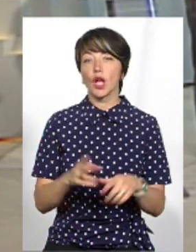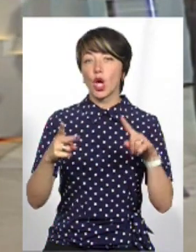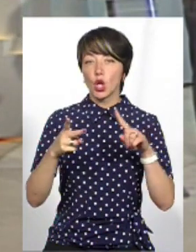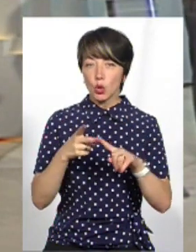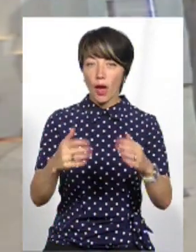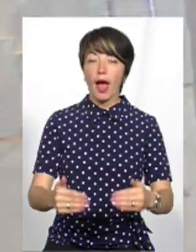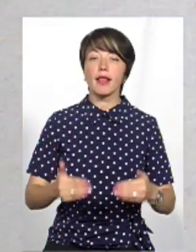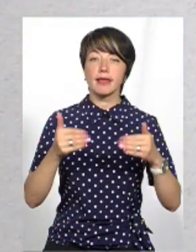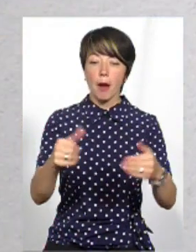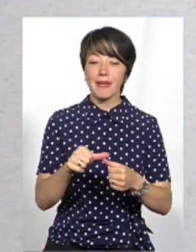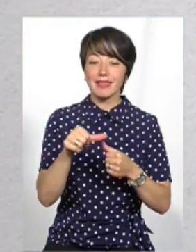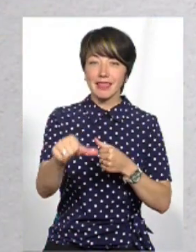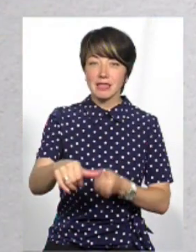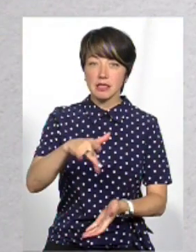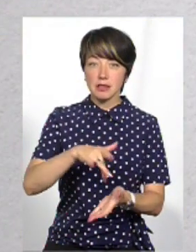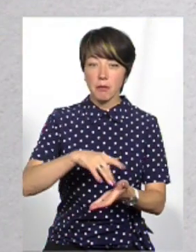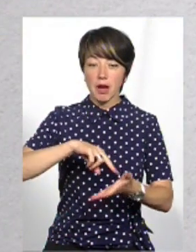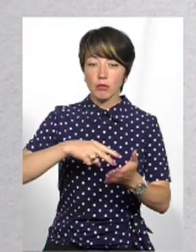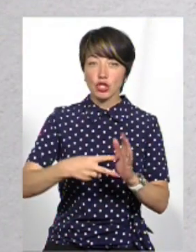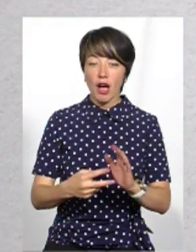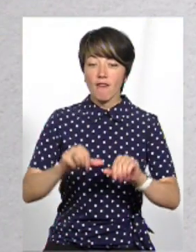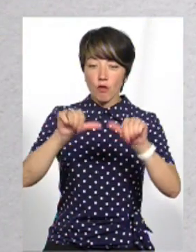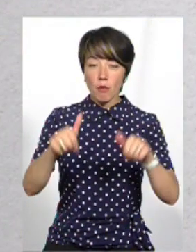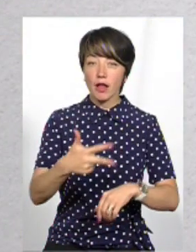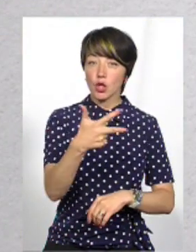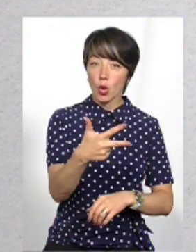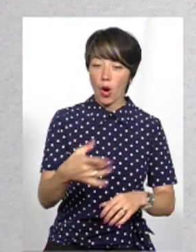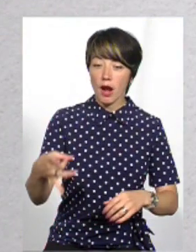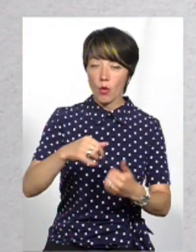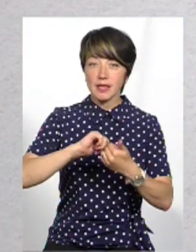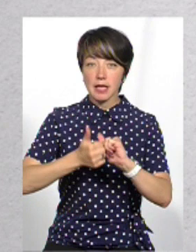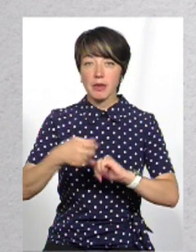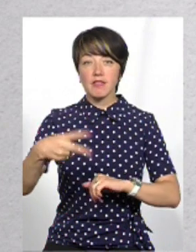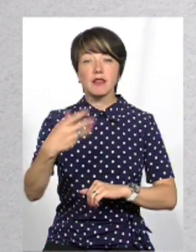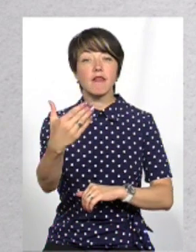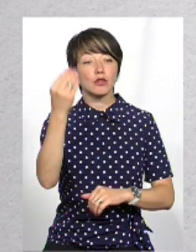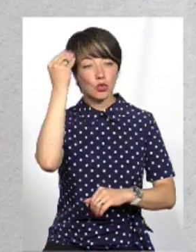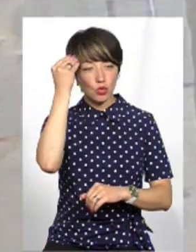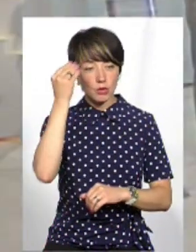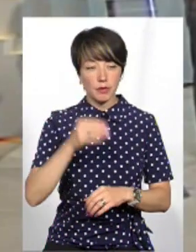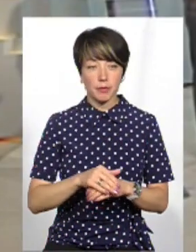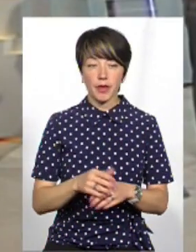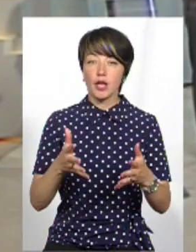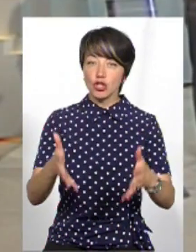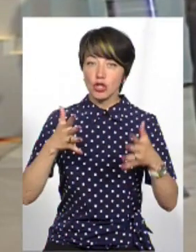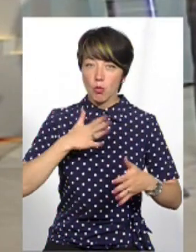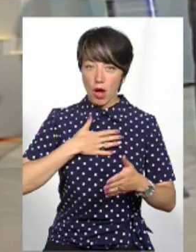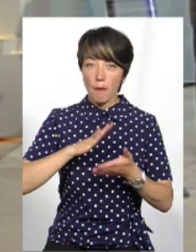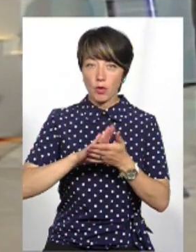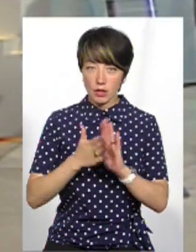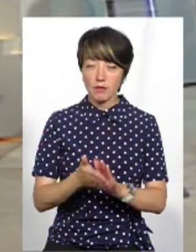Другий етап децентралізації передбачає формування в області 3 районів замість 20. Ваша позиція? Чітко, моя позиція